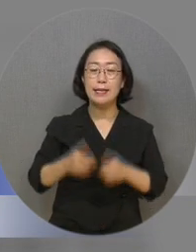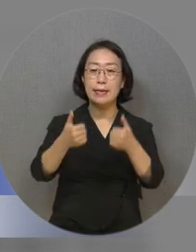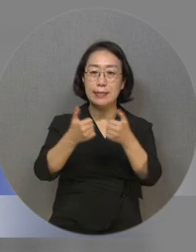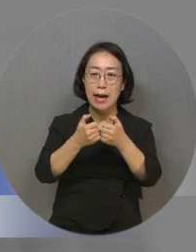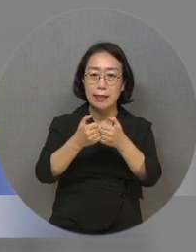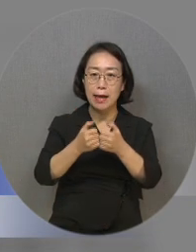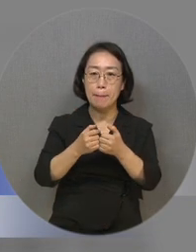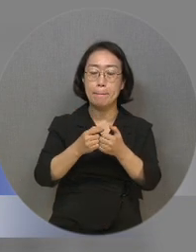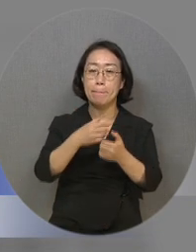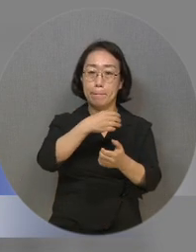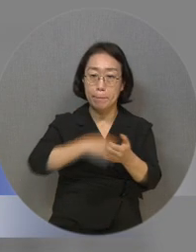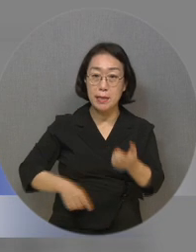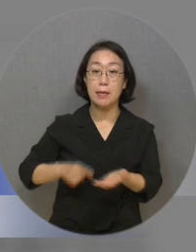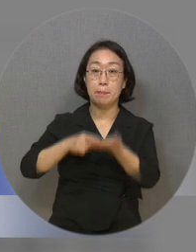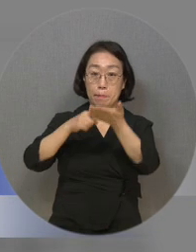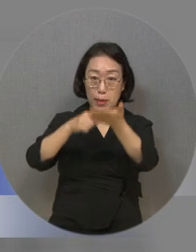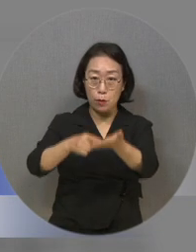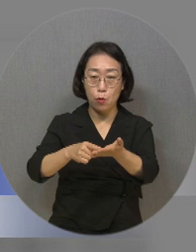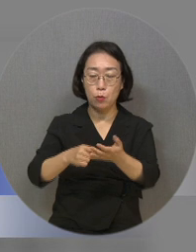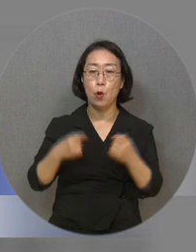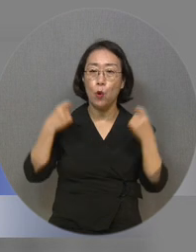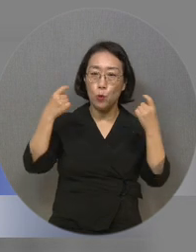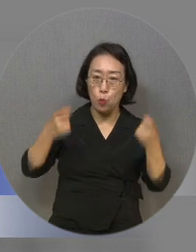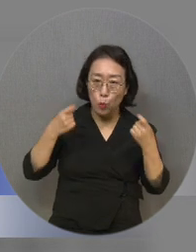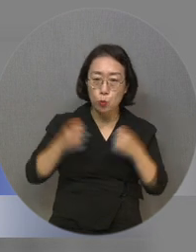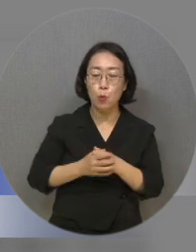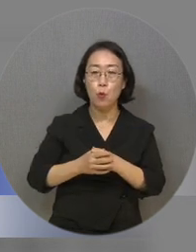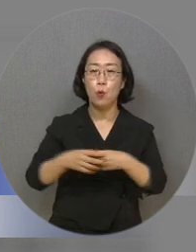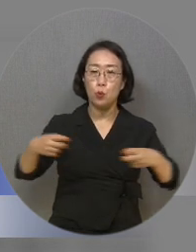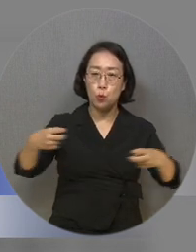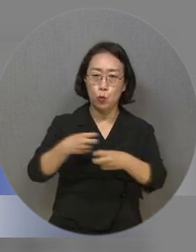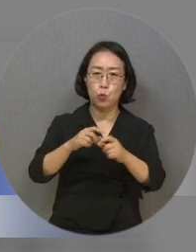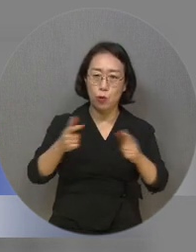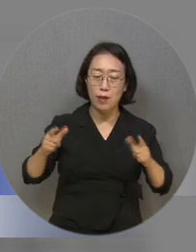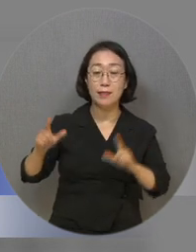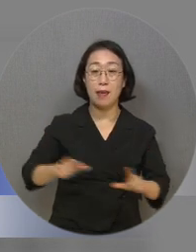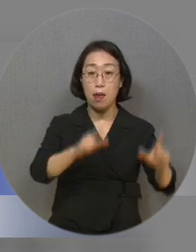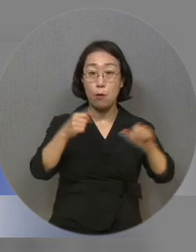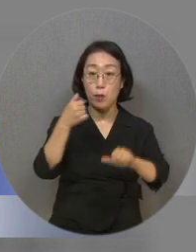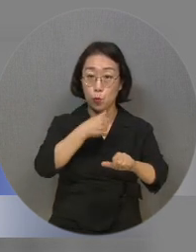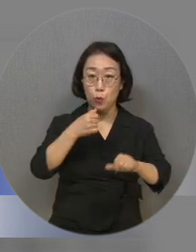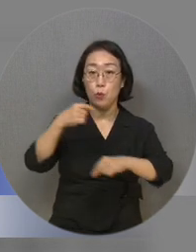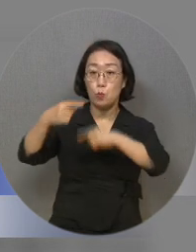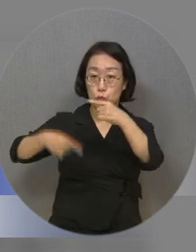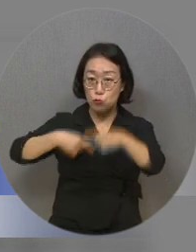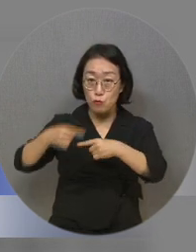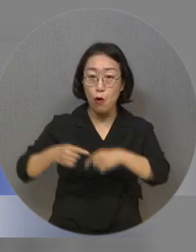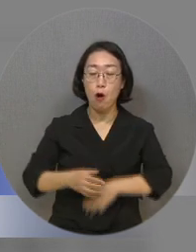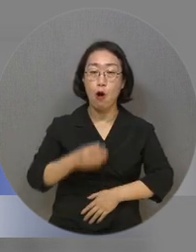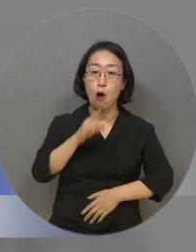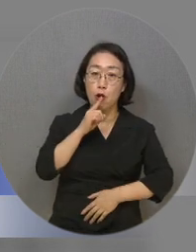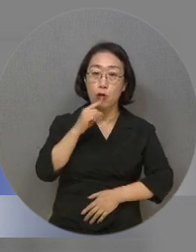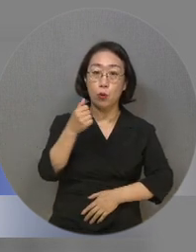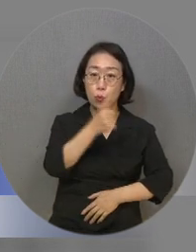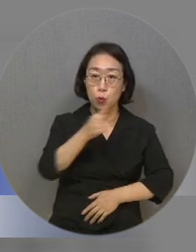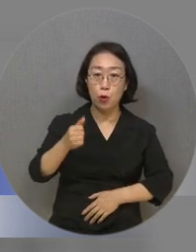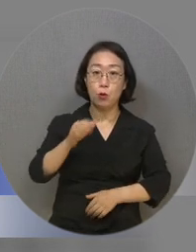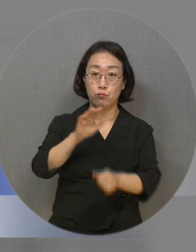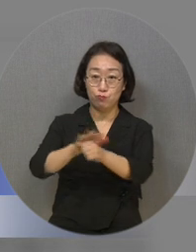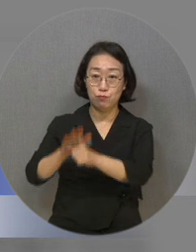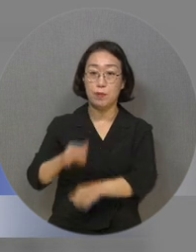접수, 교통, 생활관광 안내, 생활통역 등 외국어와 수어 상담 서비스를 제공하고 있는